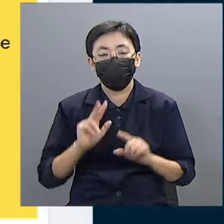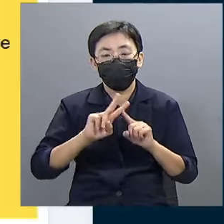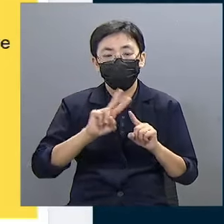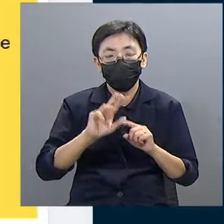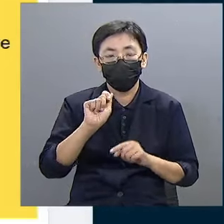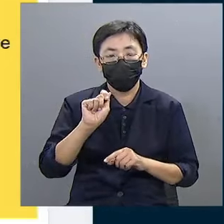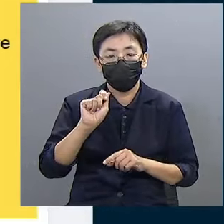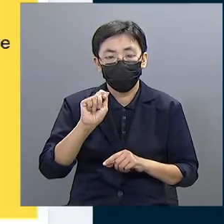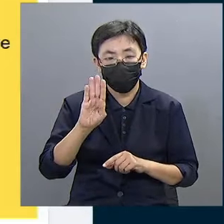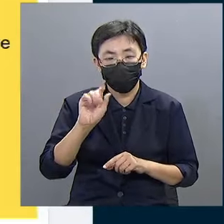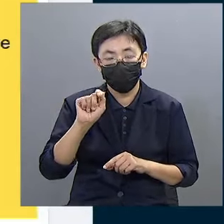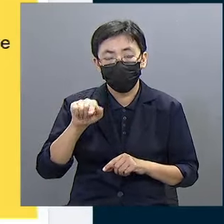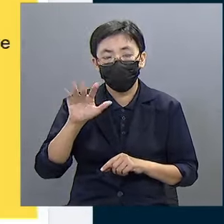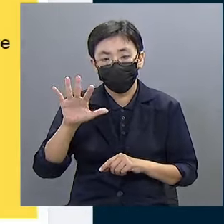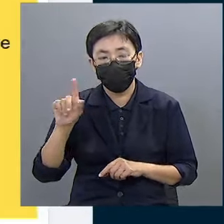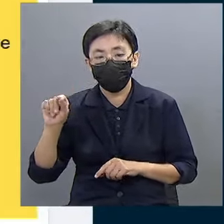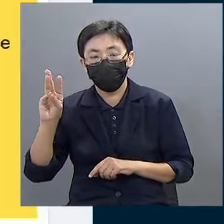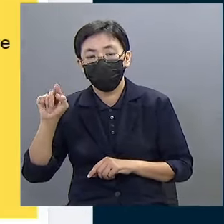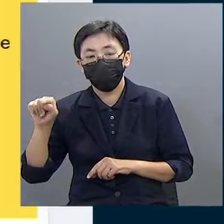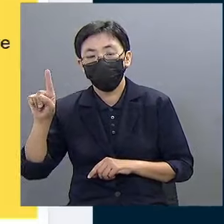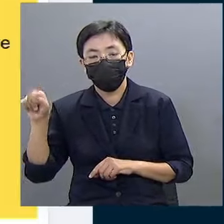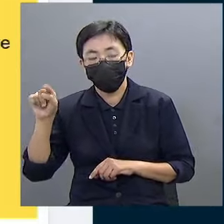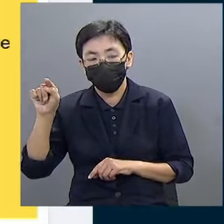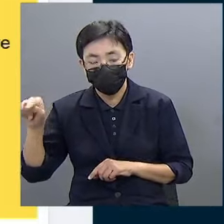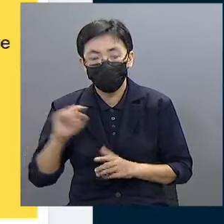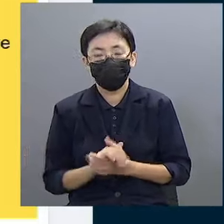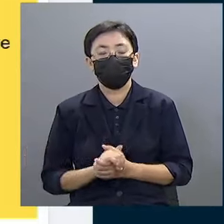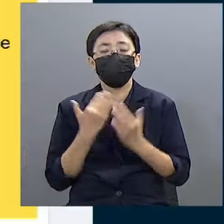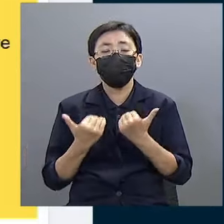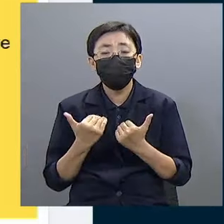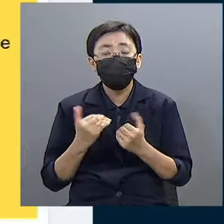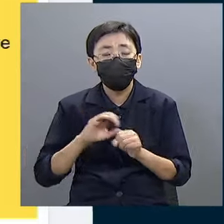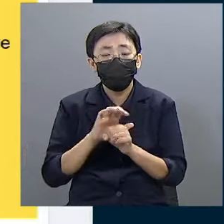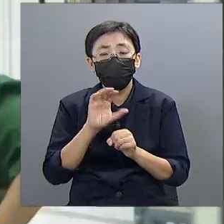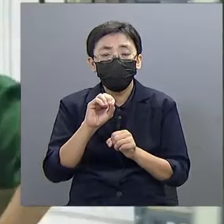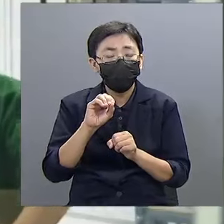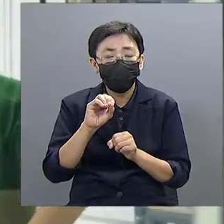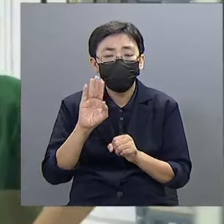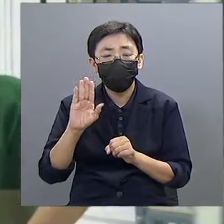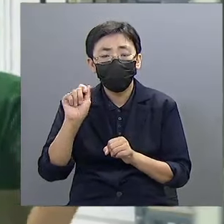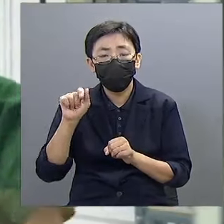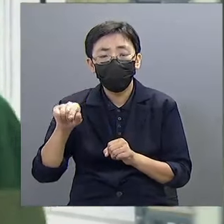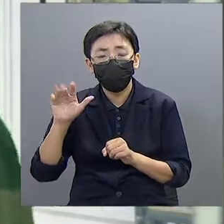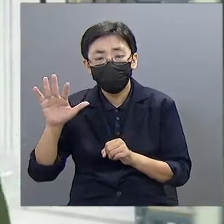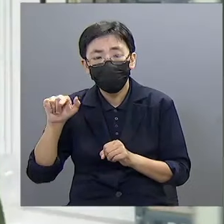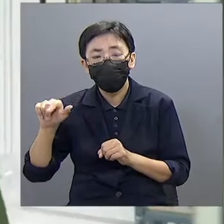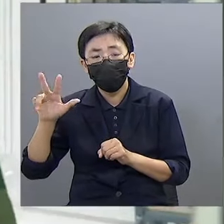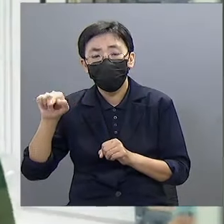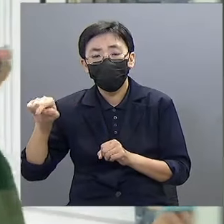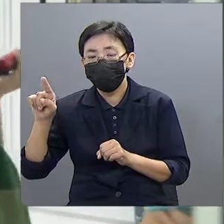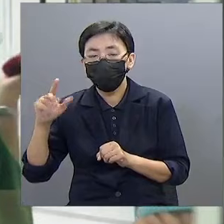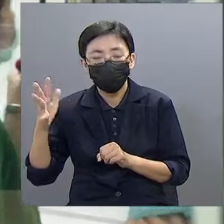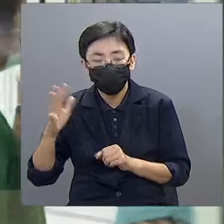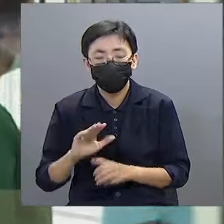จุดห้าร้อยละ 26.1ตอนนี้ยังไม่พบนิคอร์นสายพันธุ์ย่อย BAจุด 5.3.1และ BA